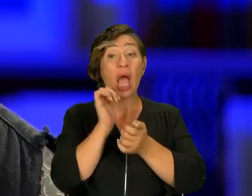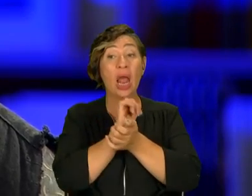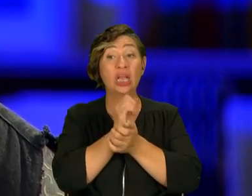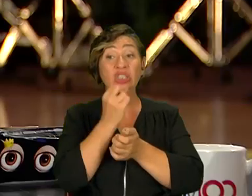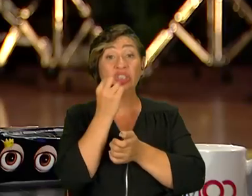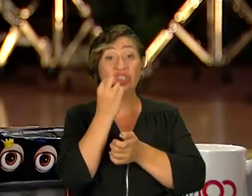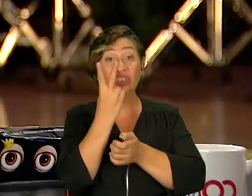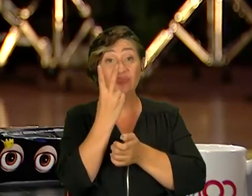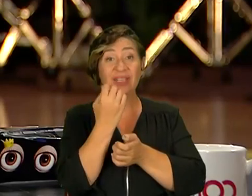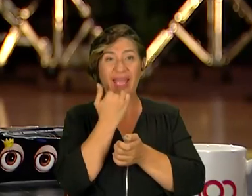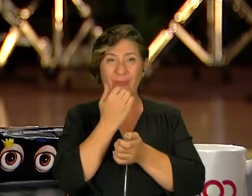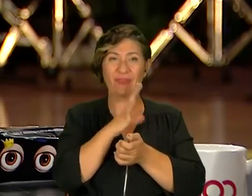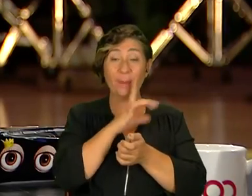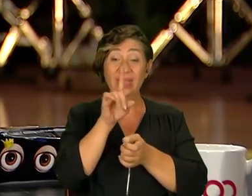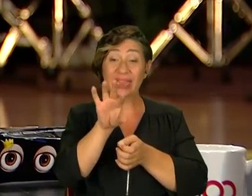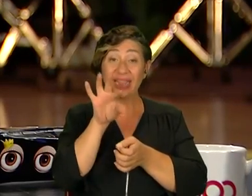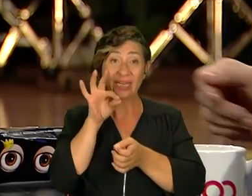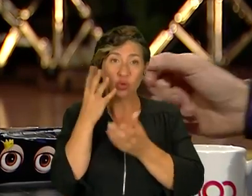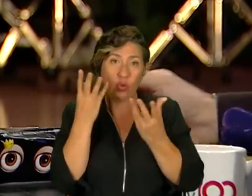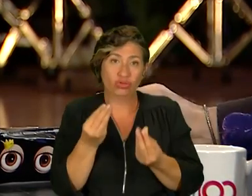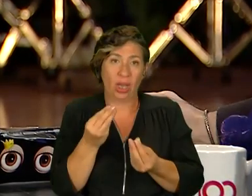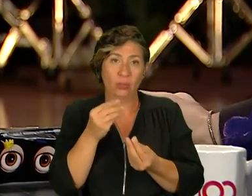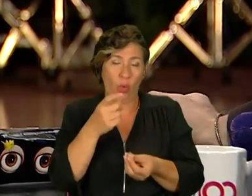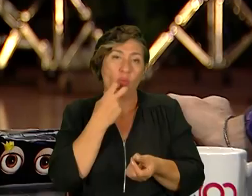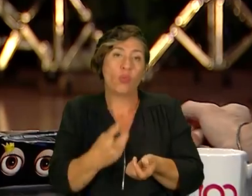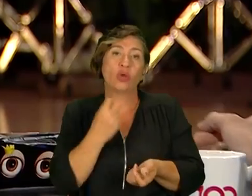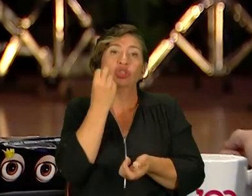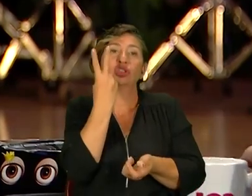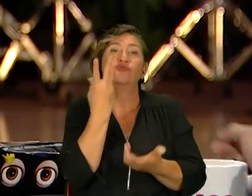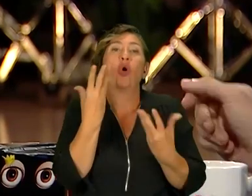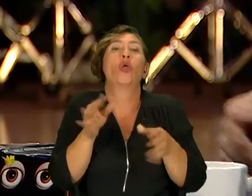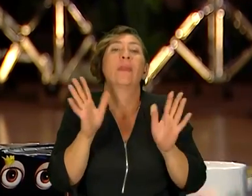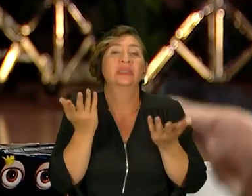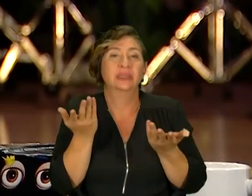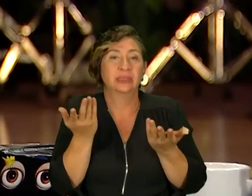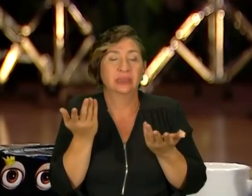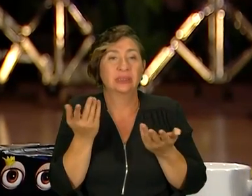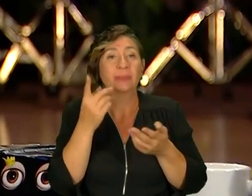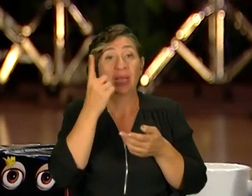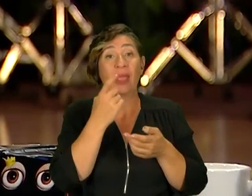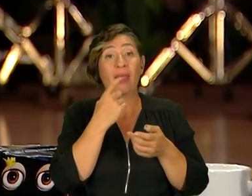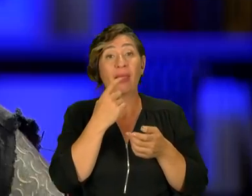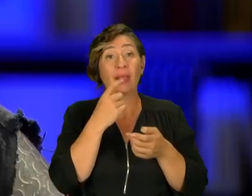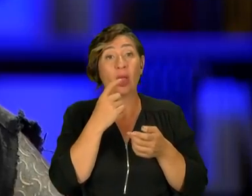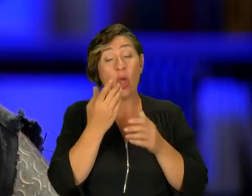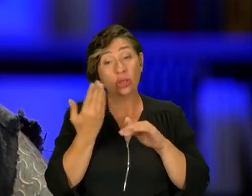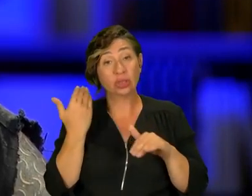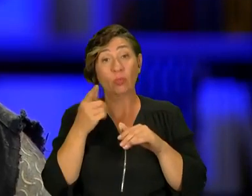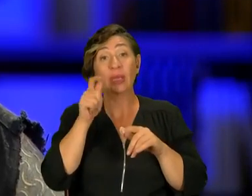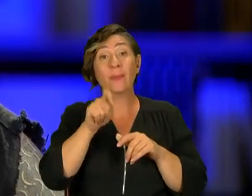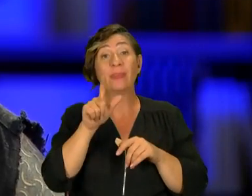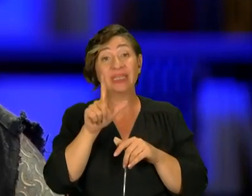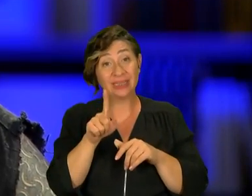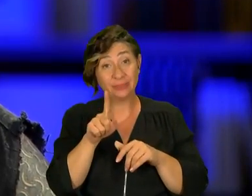cinsiyet olmasına karşı, yani bir tercih yapılacak sonuçta, bu gereklilik. Tabii ki. Belli bir yaştan önce bu